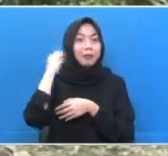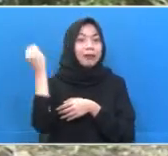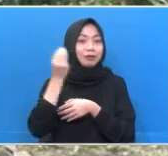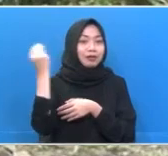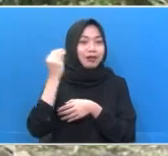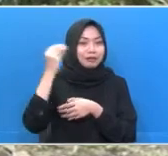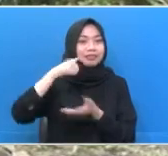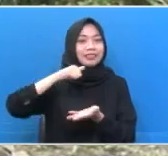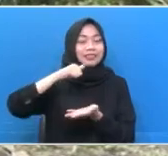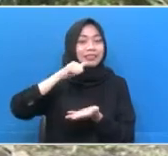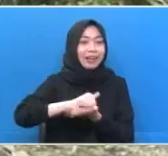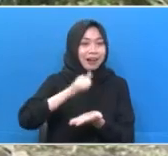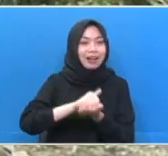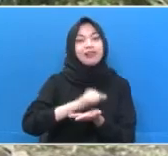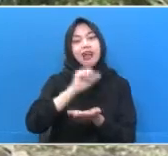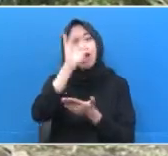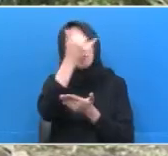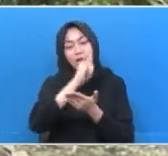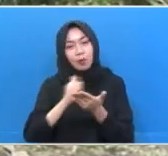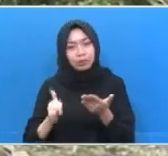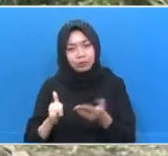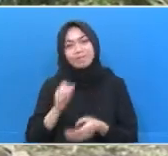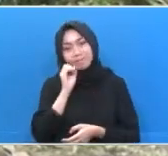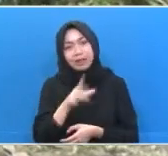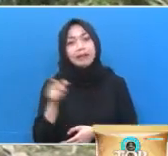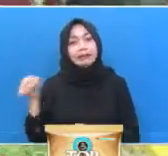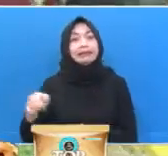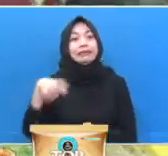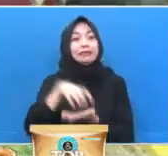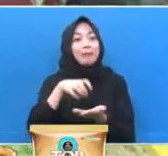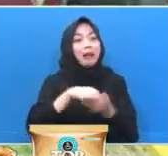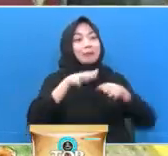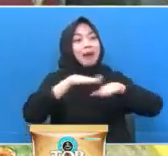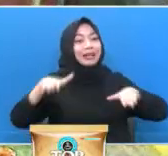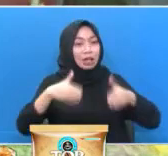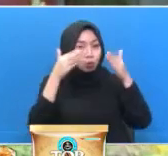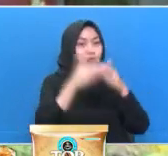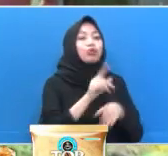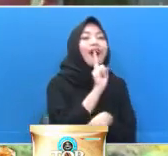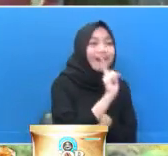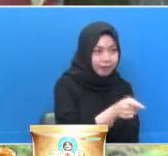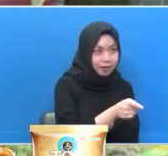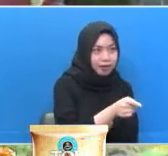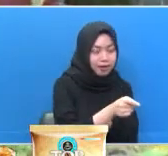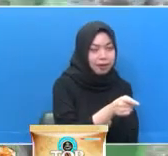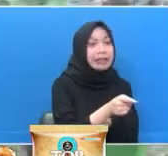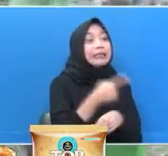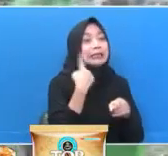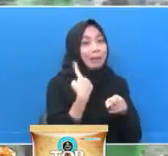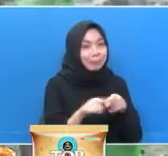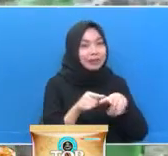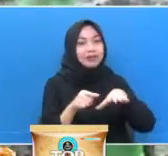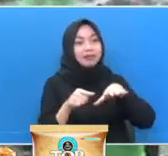Disporapar Kabupaten Tegal melakukan evaluasi. Menurut Kepala Dinas, bus itu tidak parkir di lokasi yang